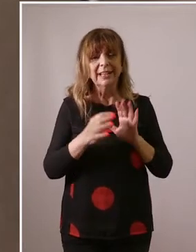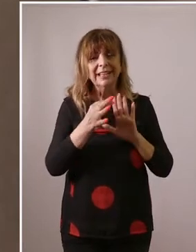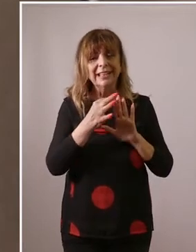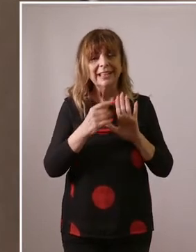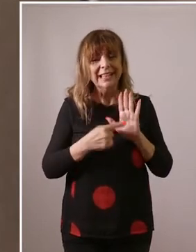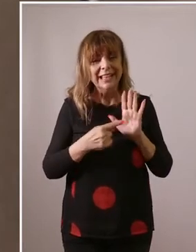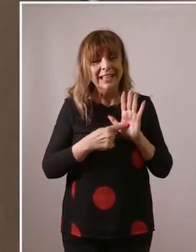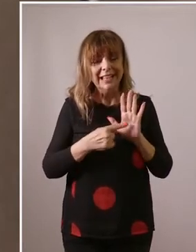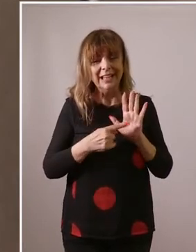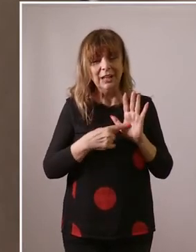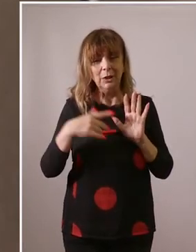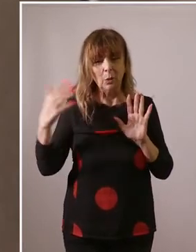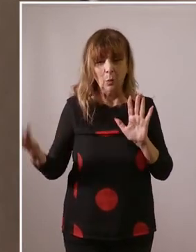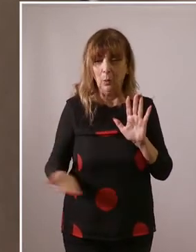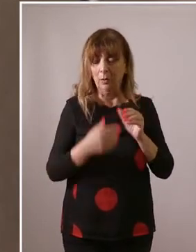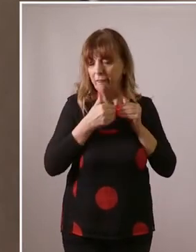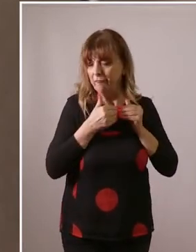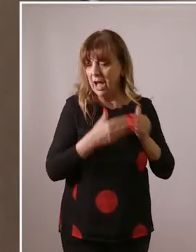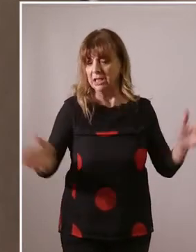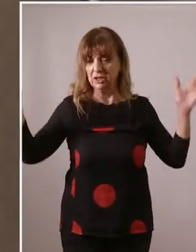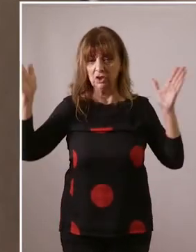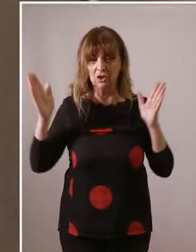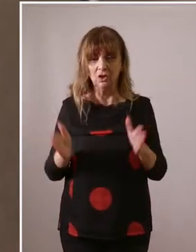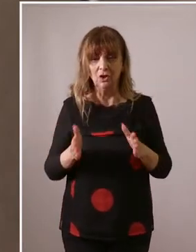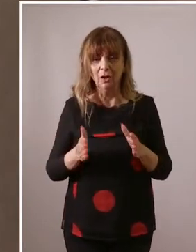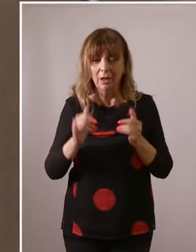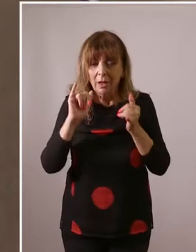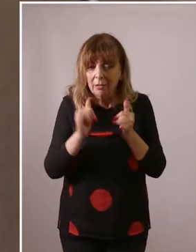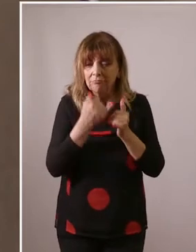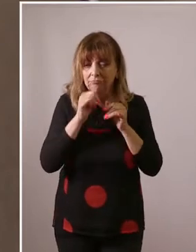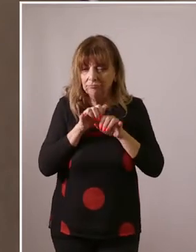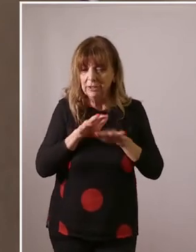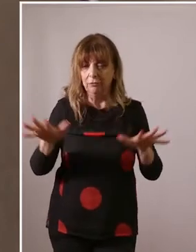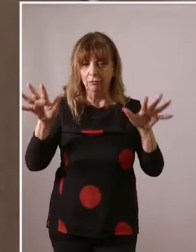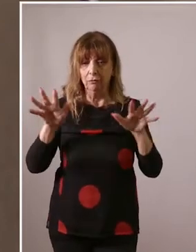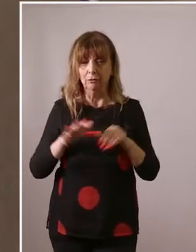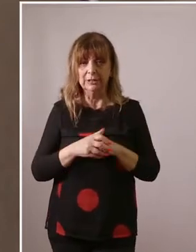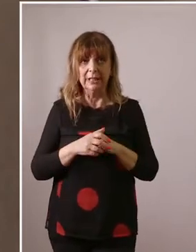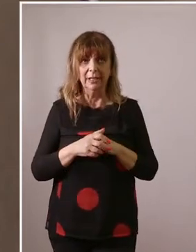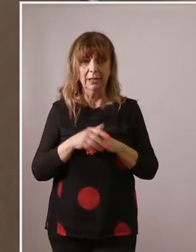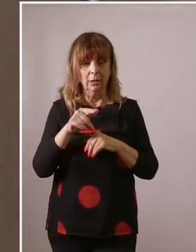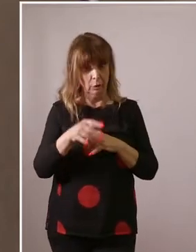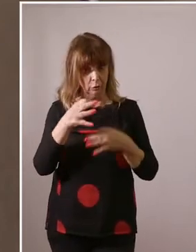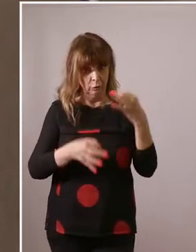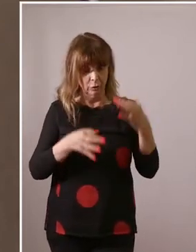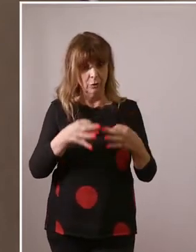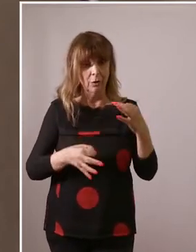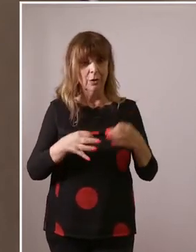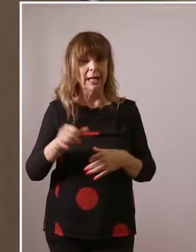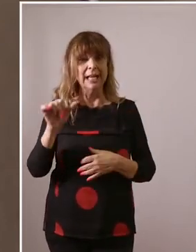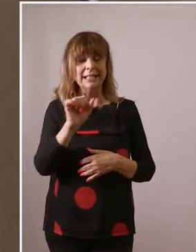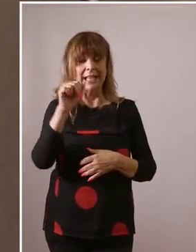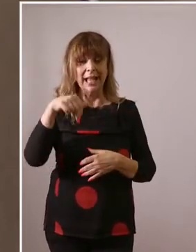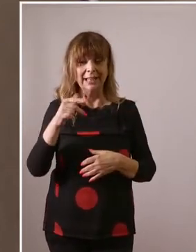una realtà infinitamente più vasta una realtà appunto capillare diffusa questo grande giurista che si chiamava santi romano